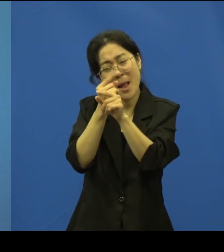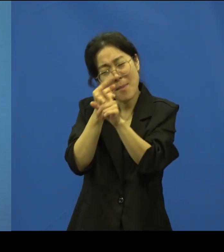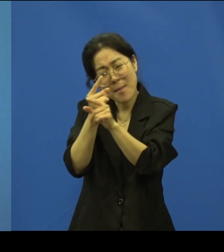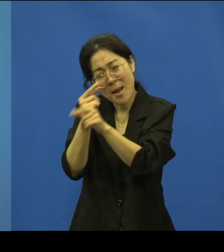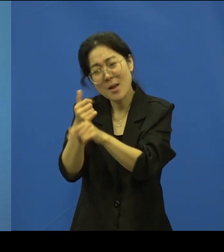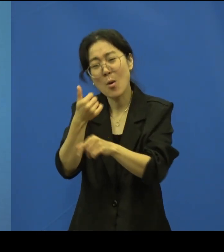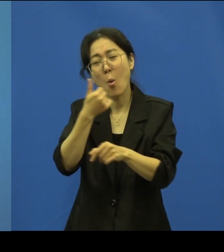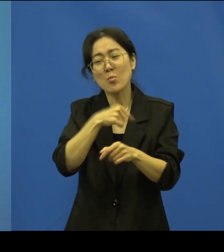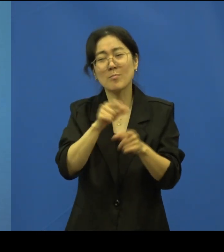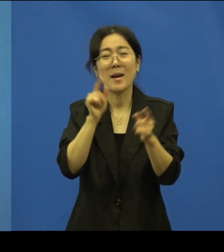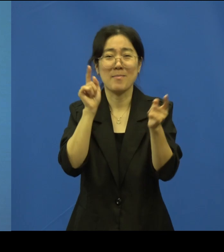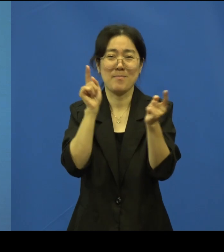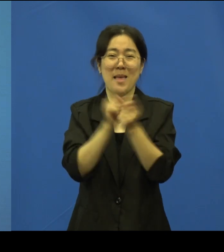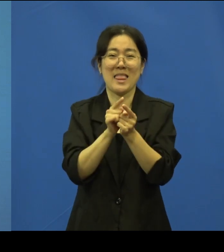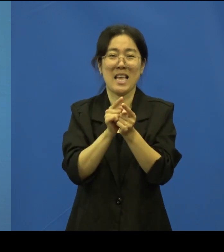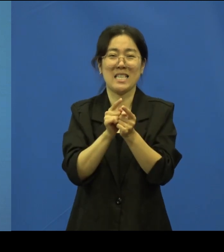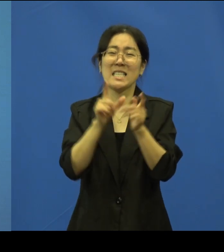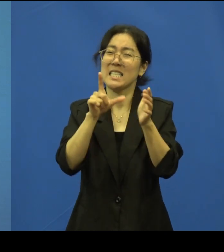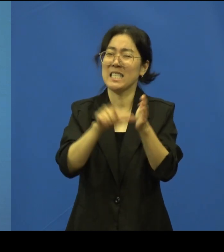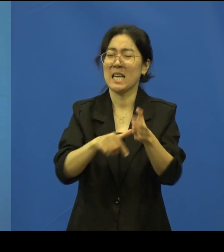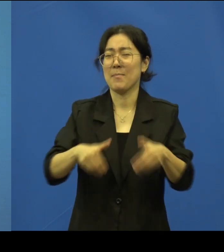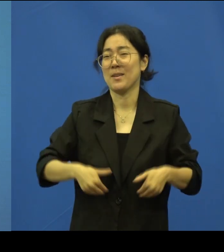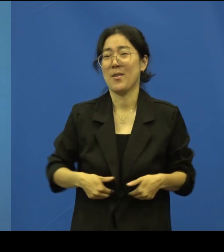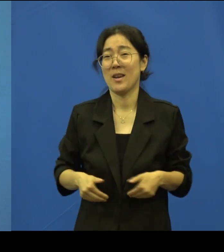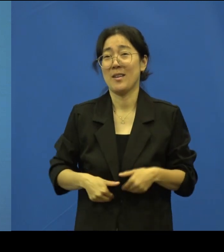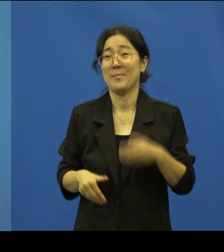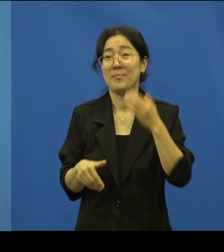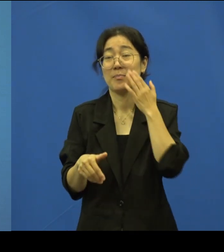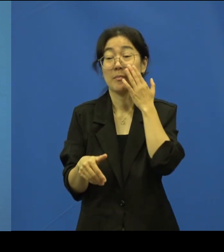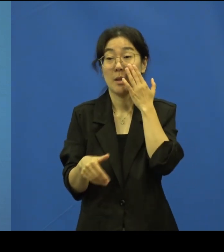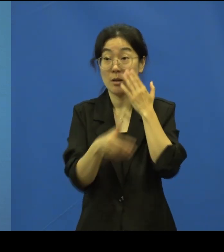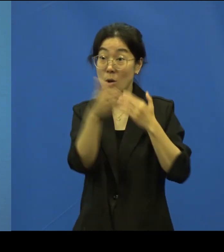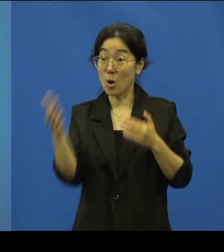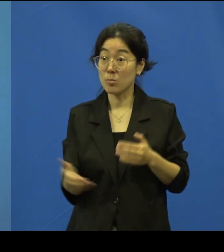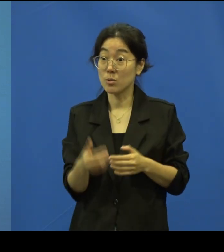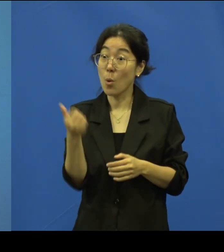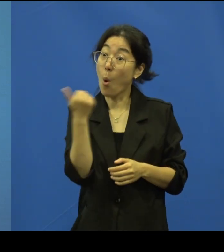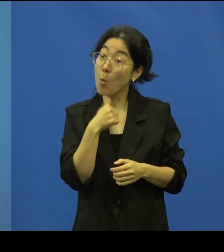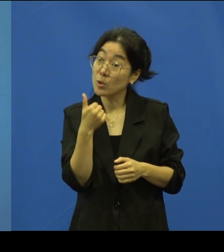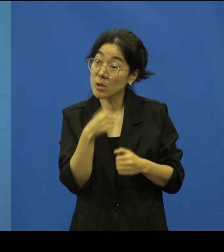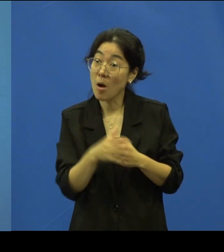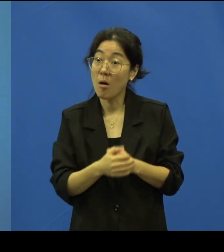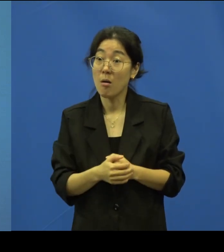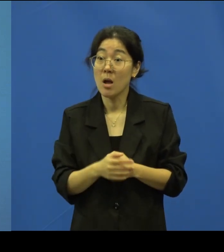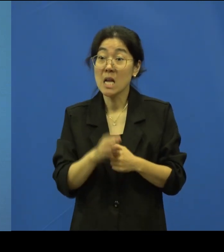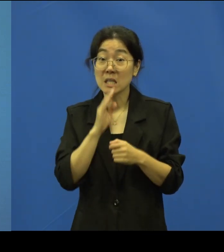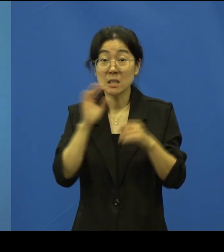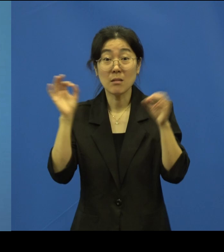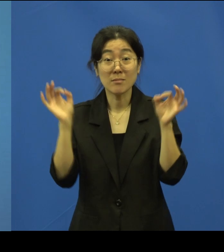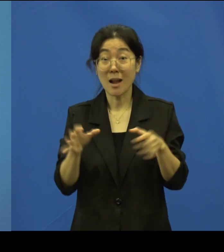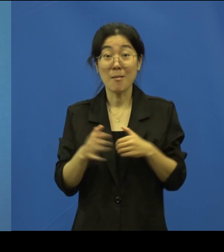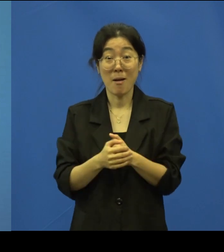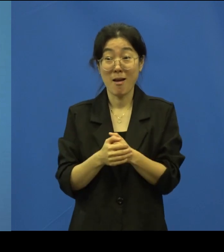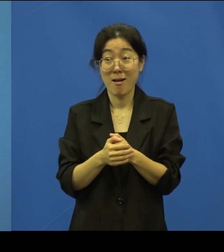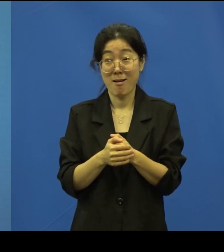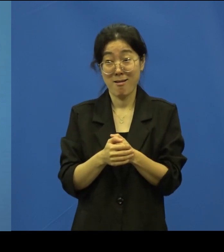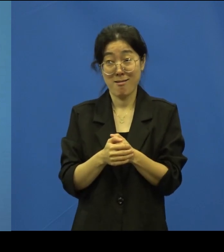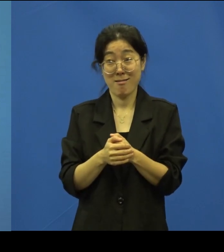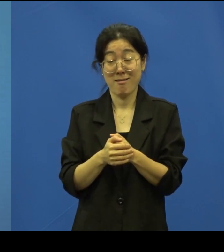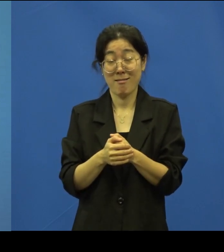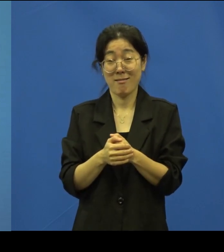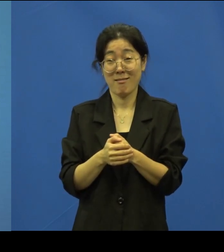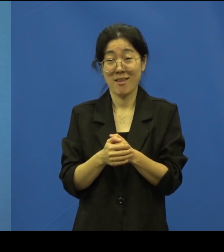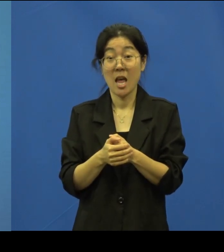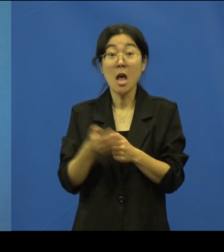여러분, 이 5분이 말이에요, 그냥 행설수설 하면은 뭐 모르겠지만, 내가 기도 수첩을